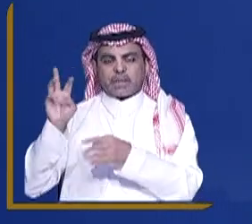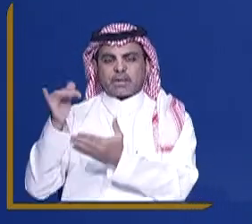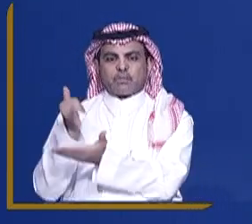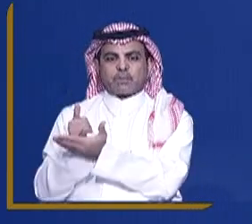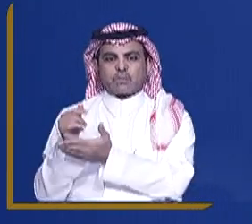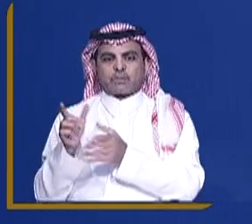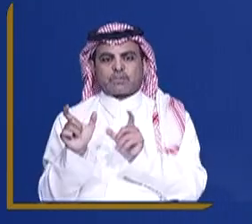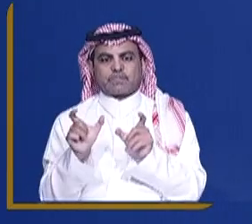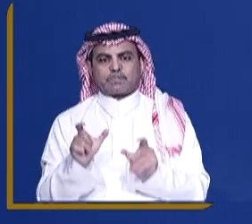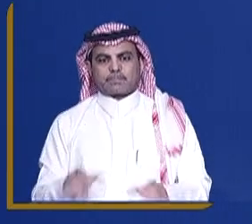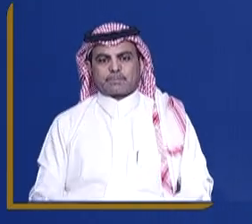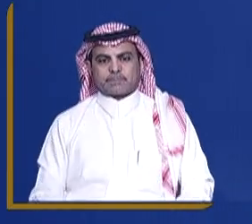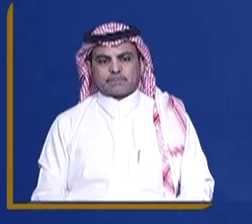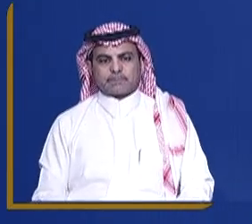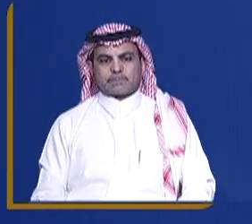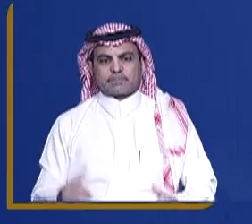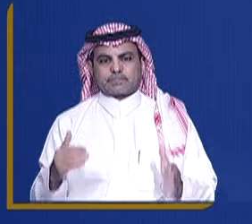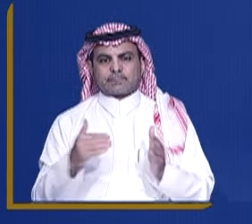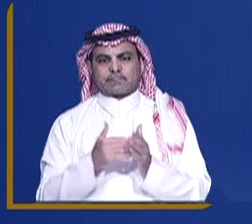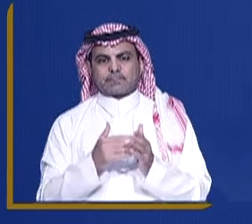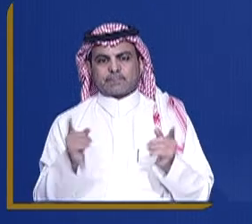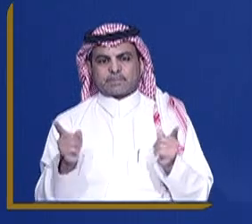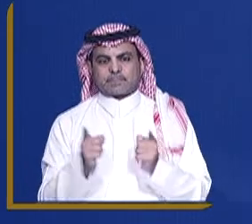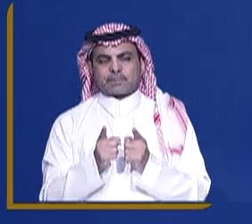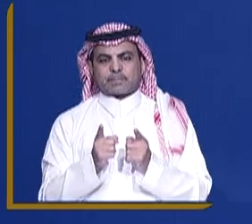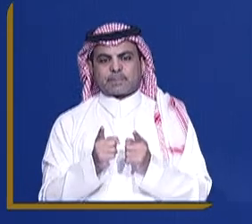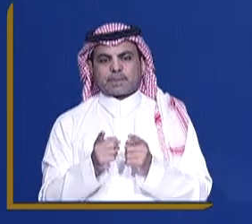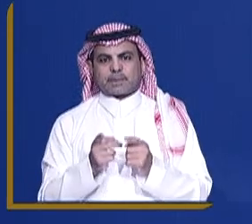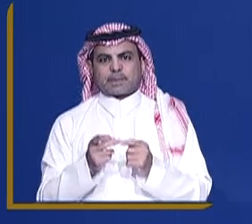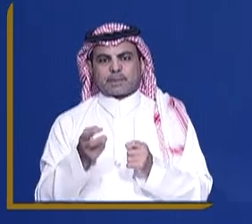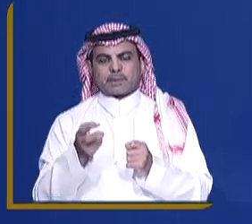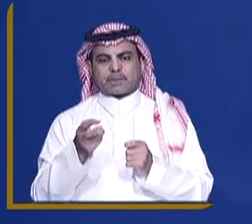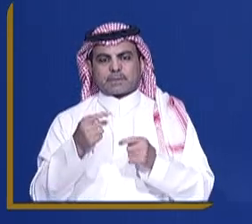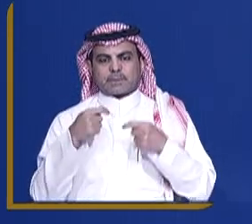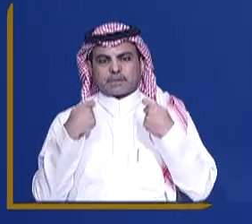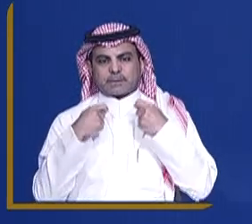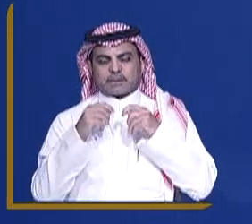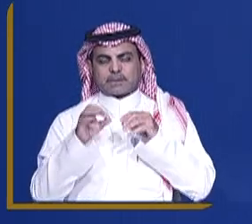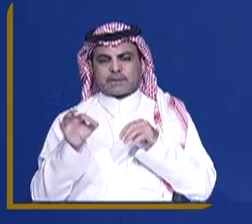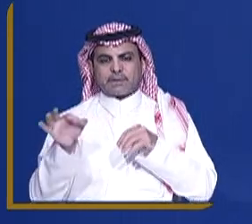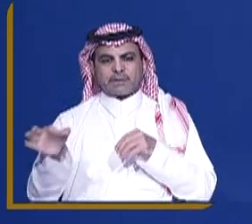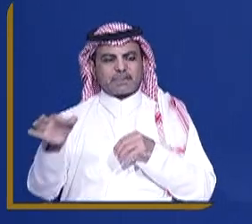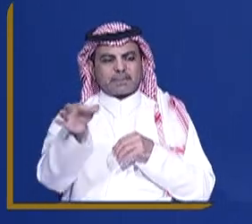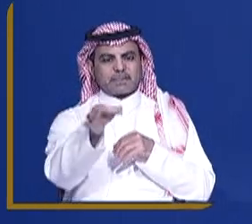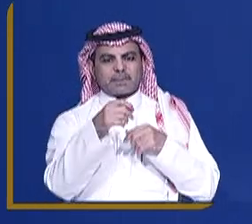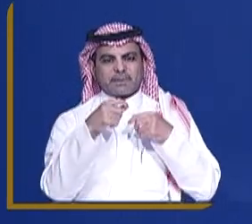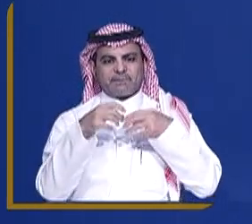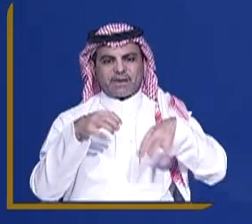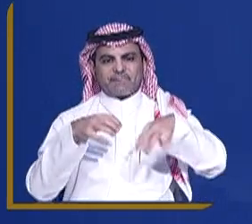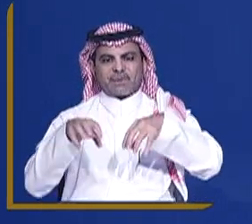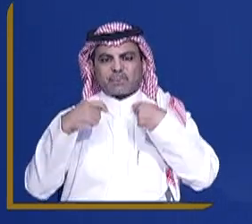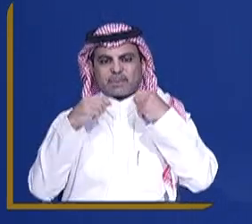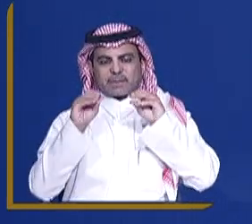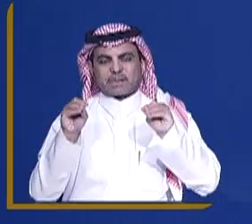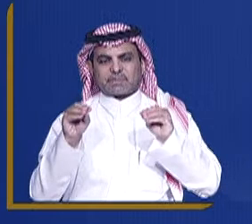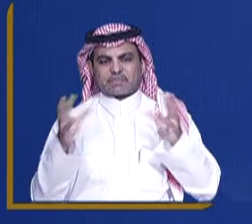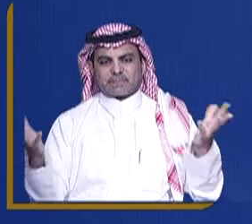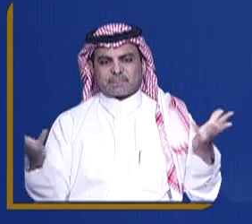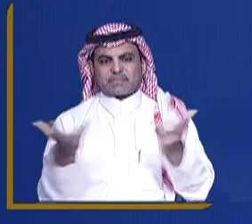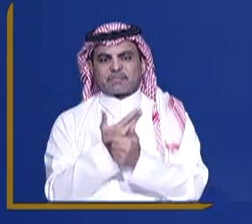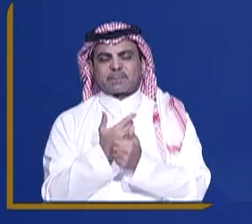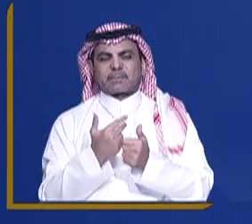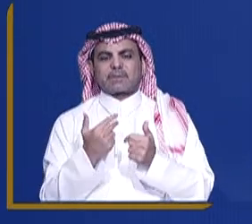التعليم. لذلك عملنا على إعادة هيكلة إدارات التعليم وتقليص عددها إلى 16 بدل